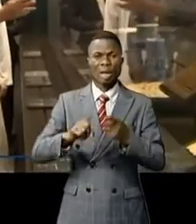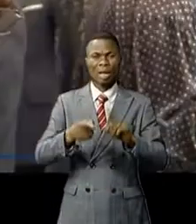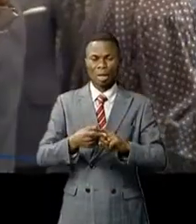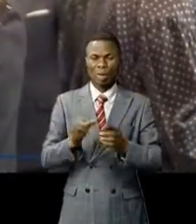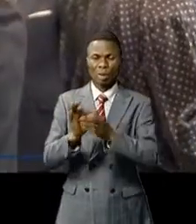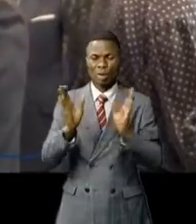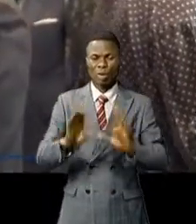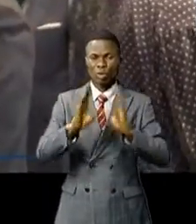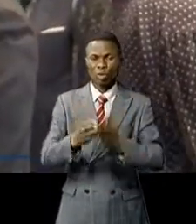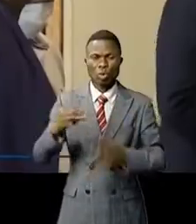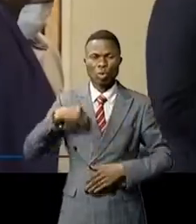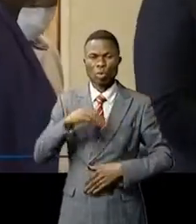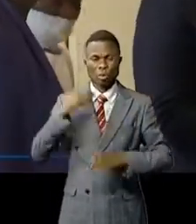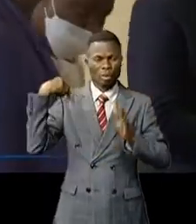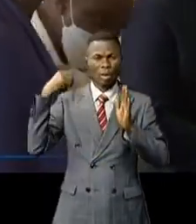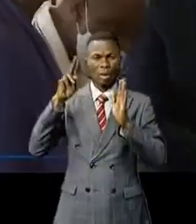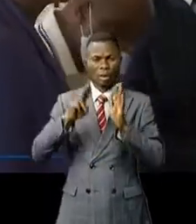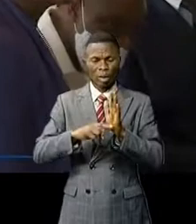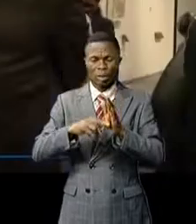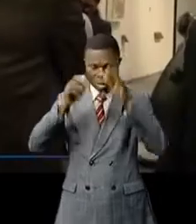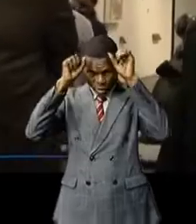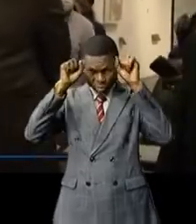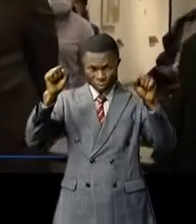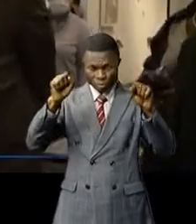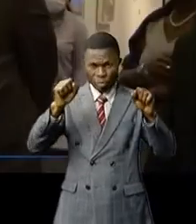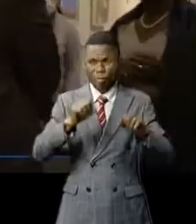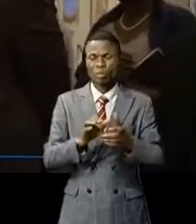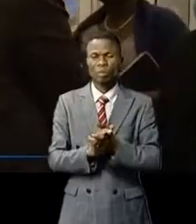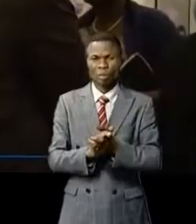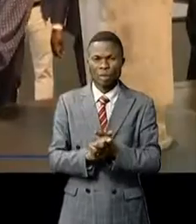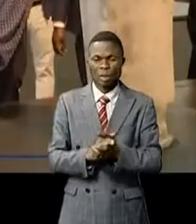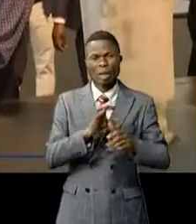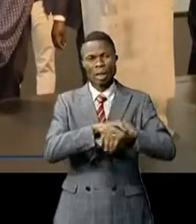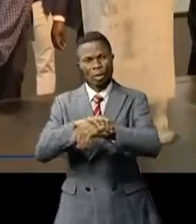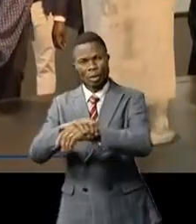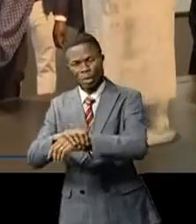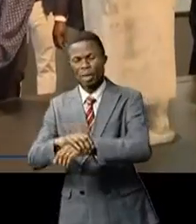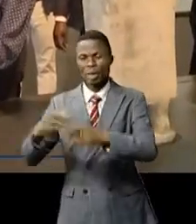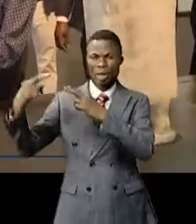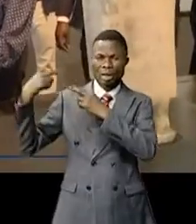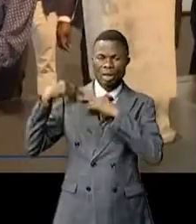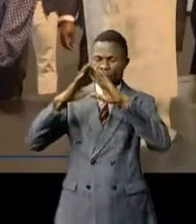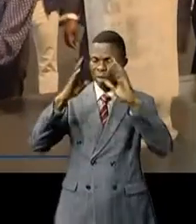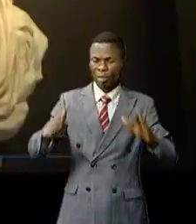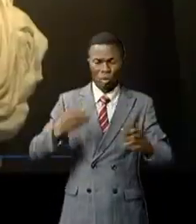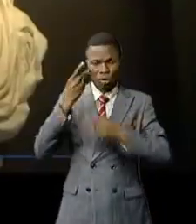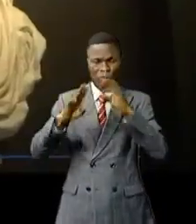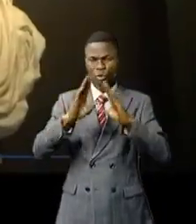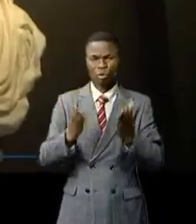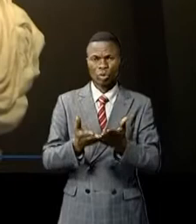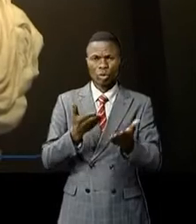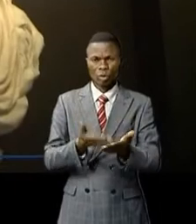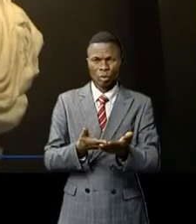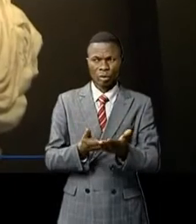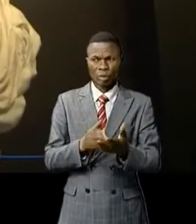membres du gouvernement, le président de la République s'est fait guider par la responsable du musée tout le long de sa visite.